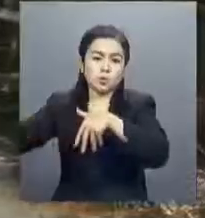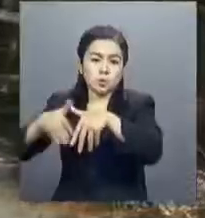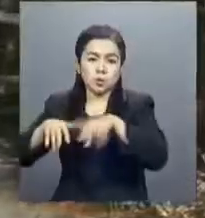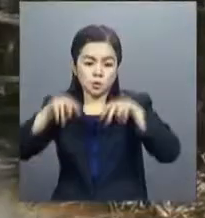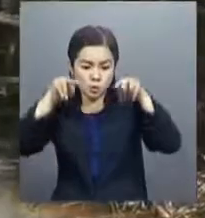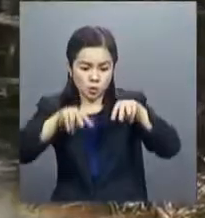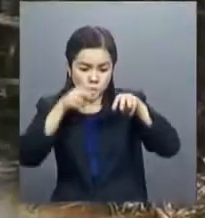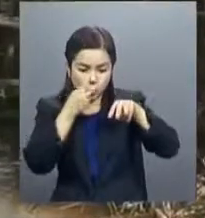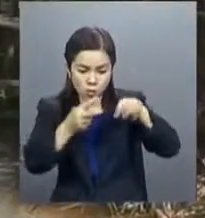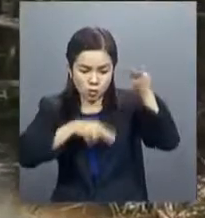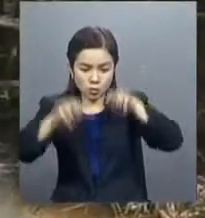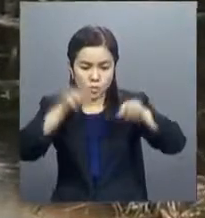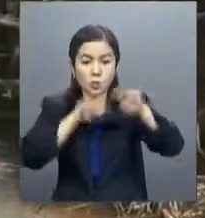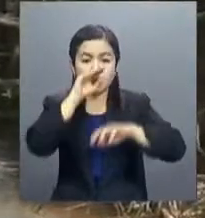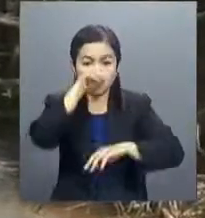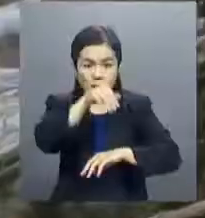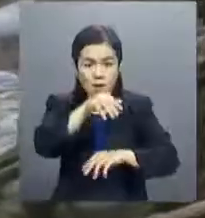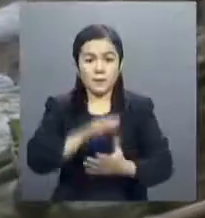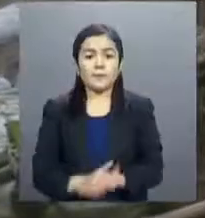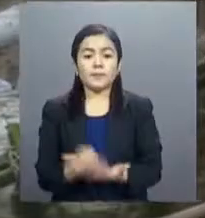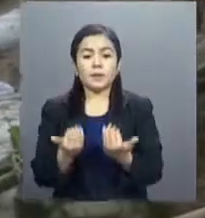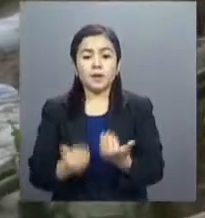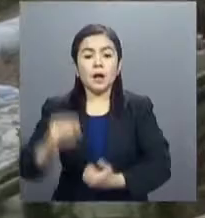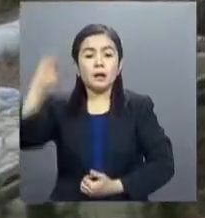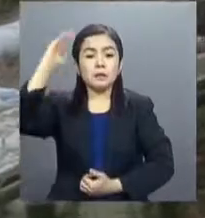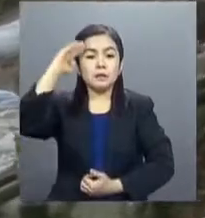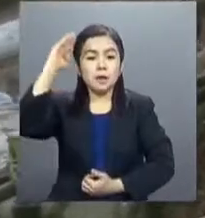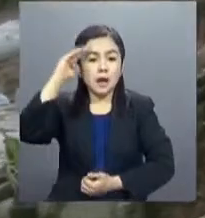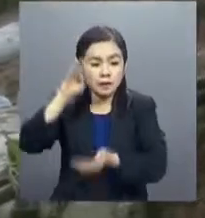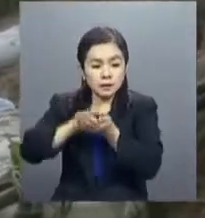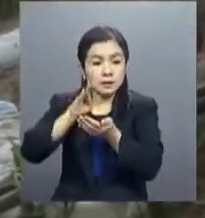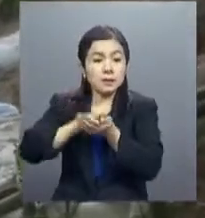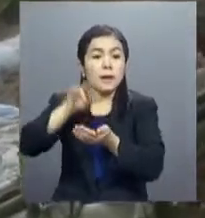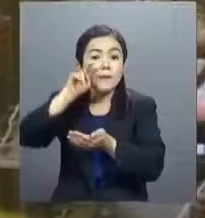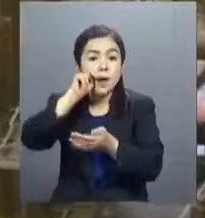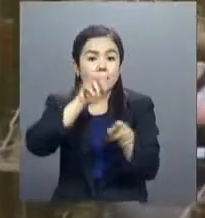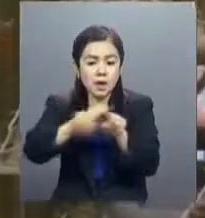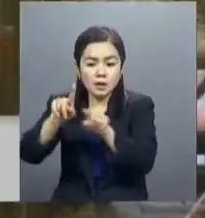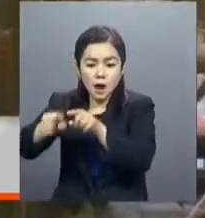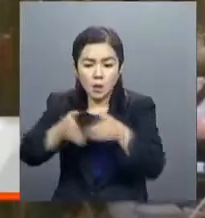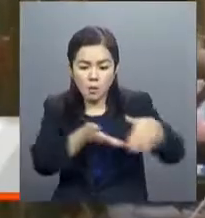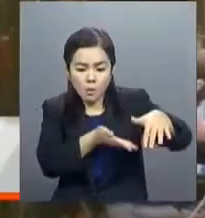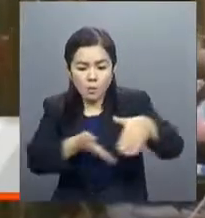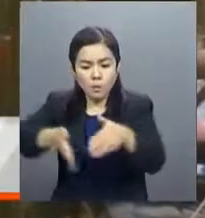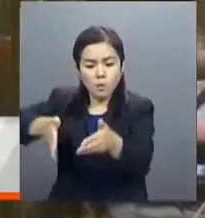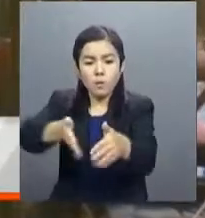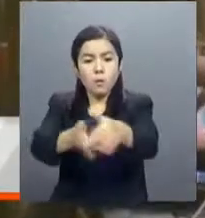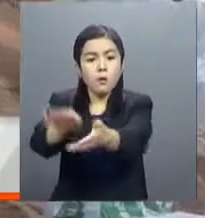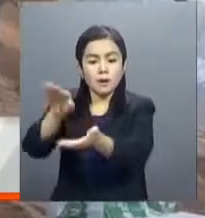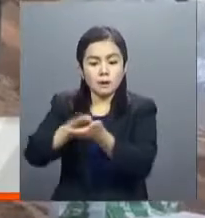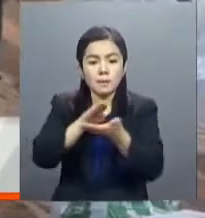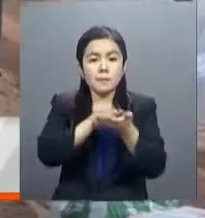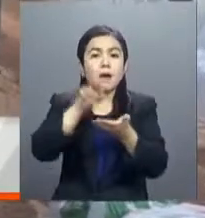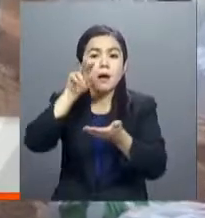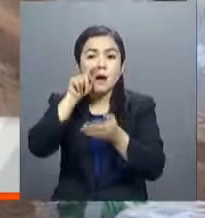ป่าด้านมณฑลทหารบกที่ 41ทำฝายชะลอน้ำตามลำคลองสายหลักต่างๆโดยเฉพาะที่คลอง